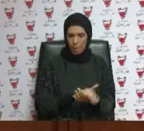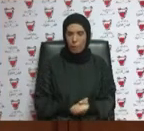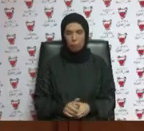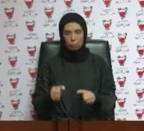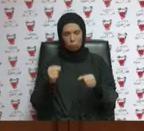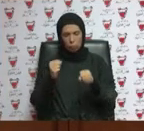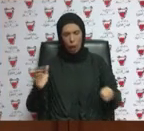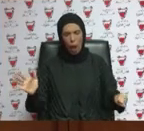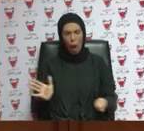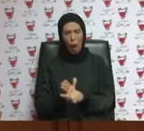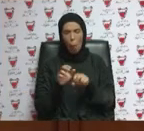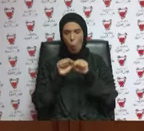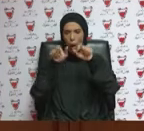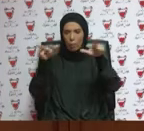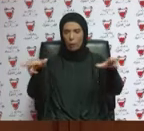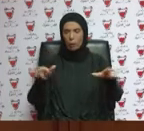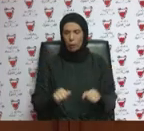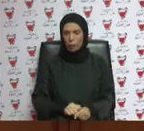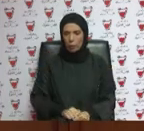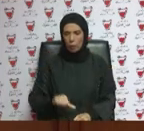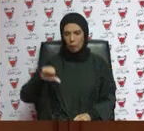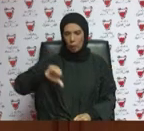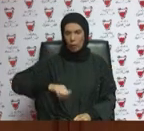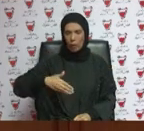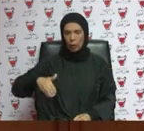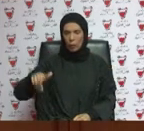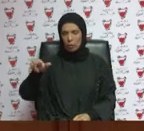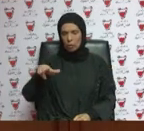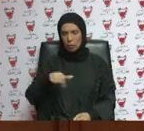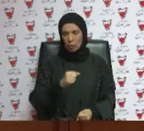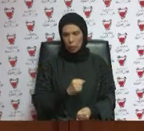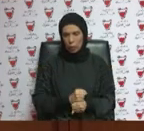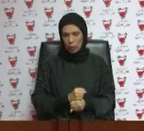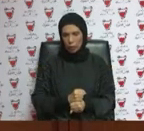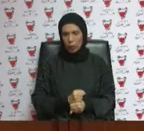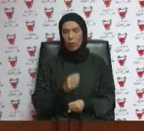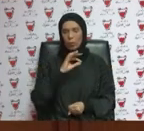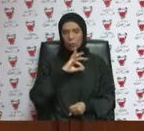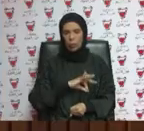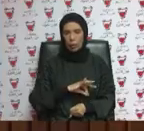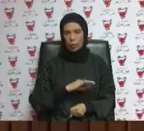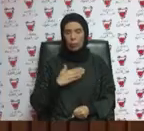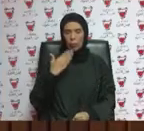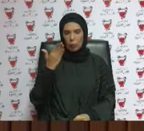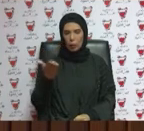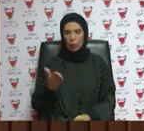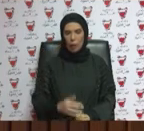صارمة وواضحة لعدم الإضرار بأي عامل وضمان استفادته من هذه المبادرة الكريمة.